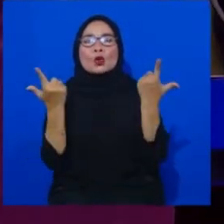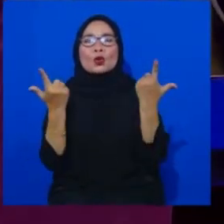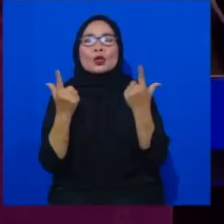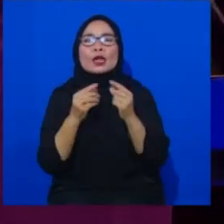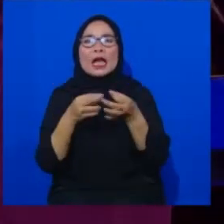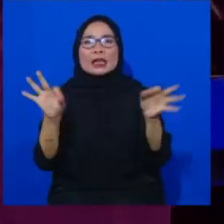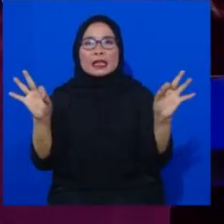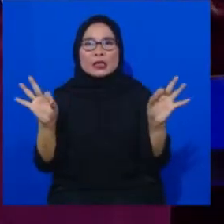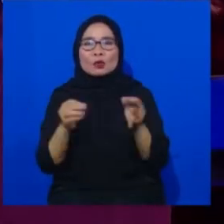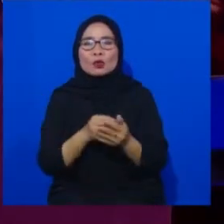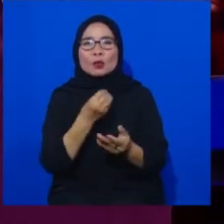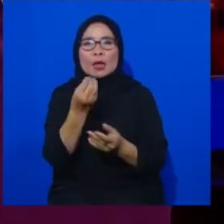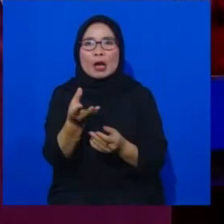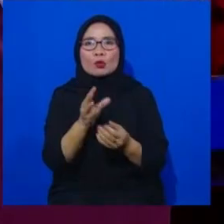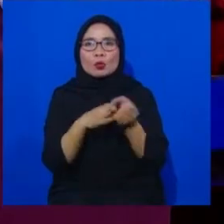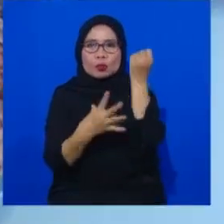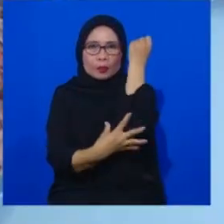beban masyarakat ekonomi lemah.